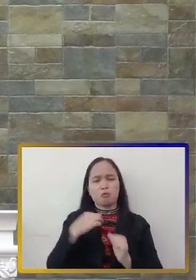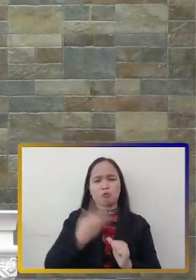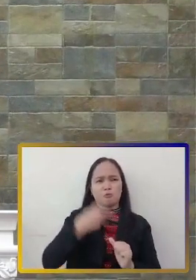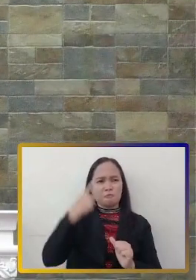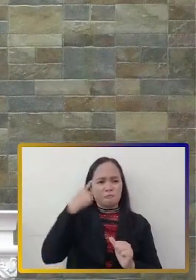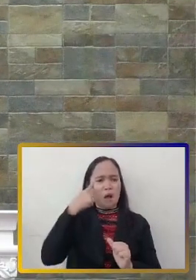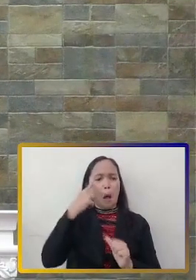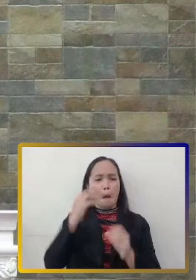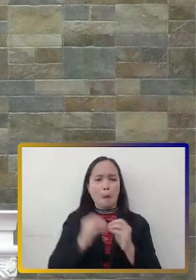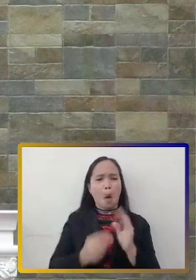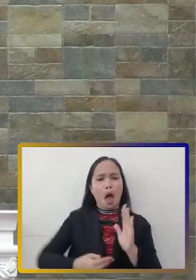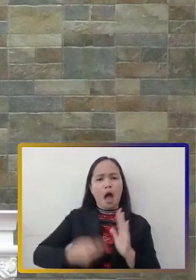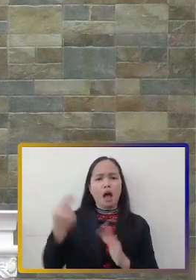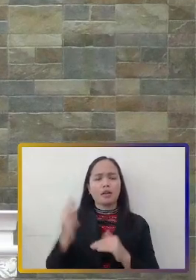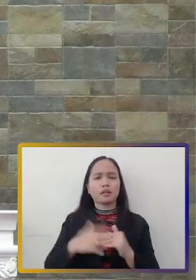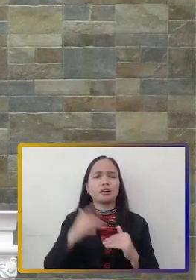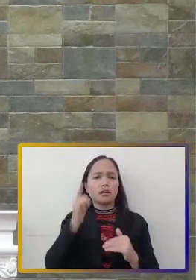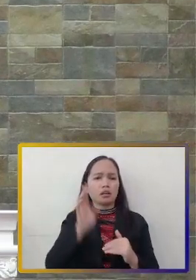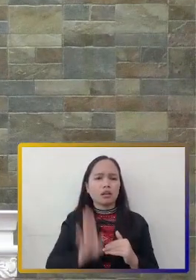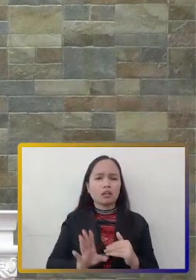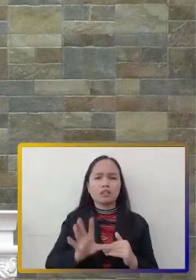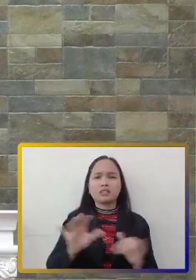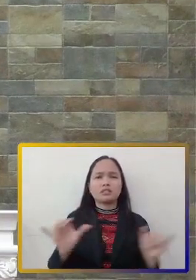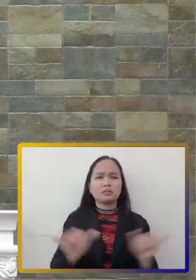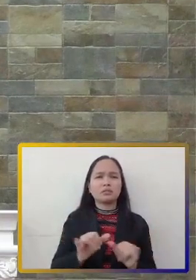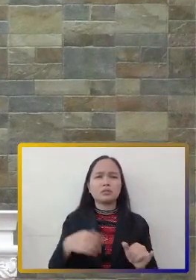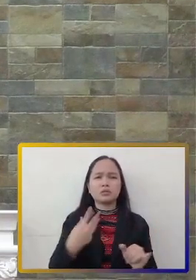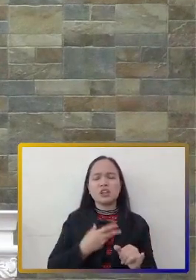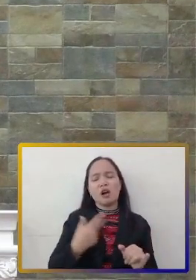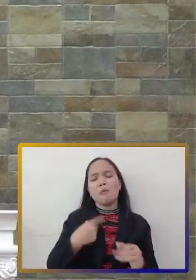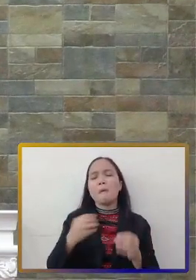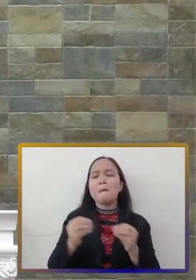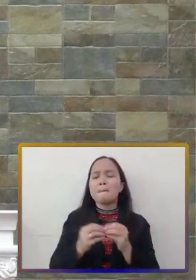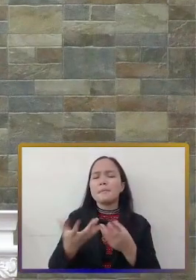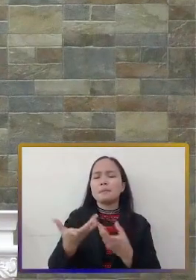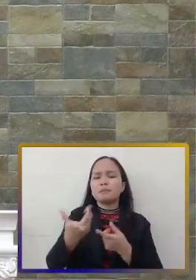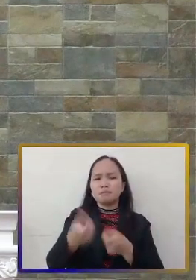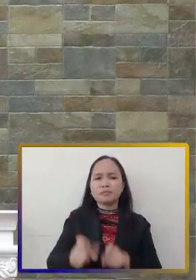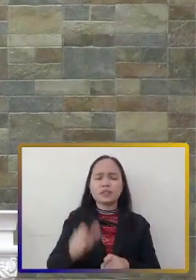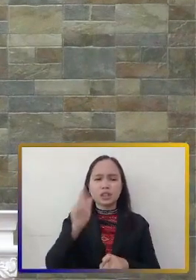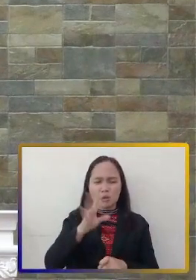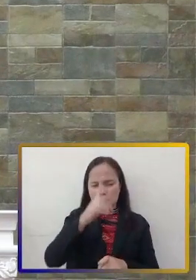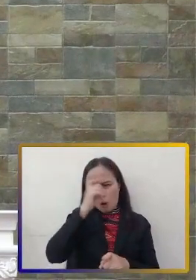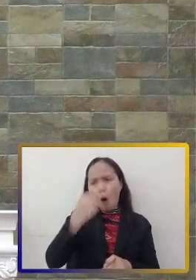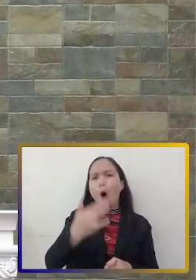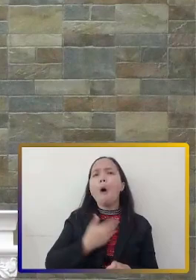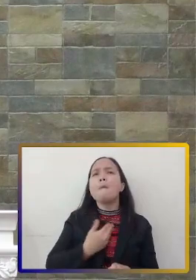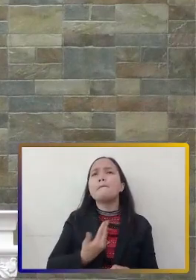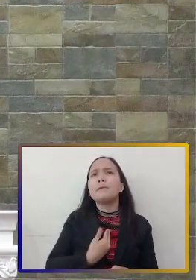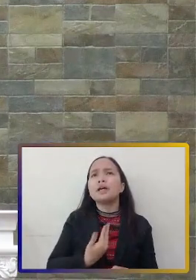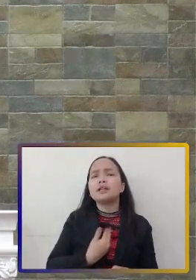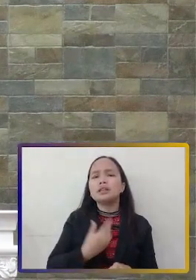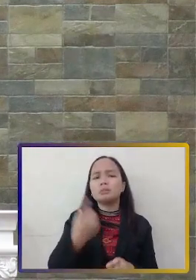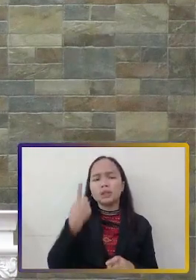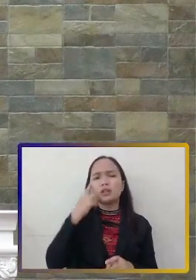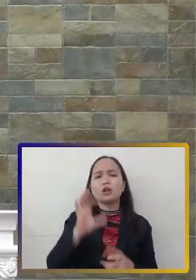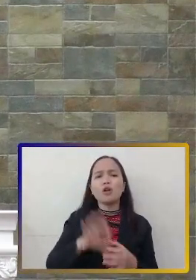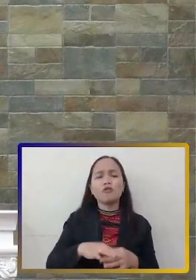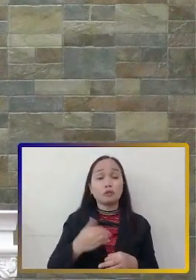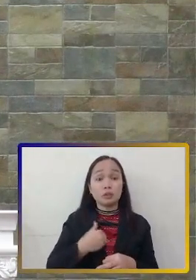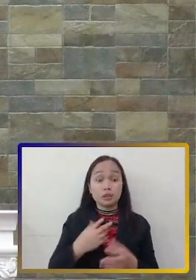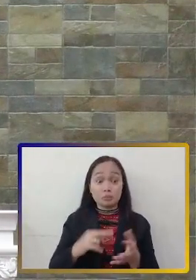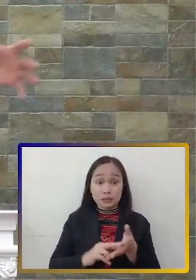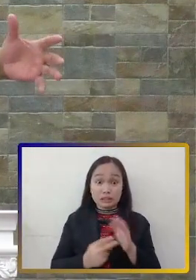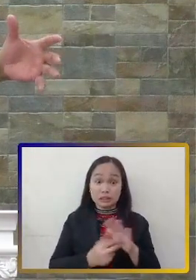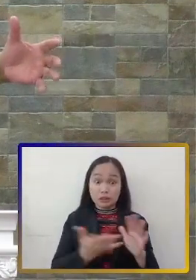Diyos, na parang tinatangkilik natin, sinasabi natin na, it's because of me. So, you are making